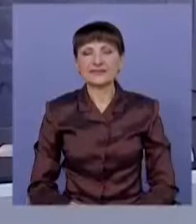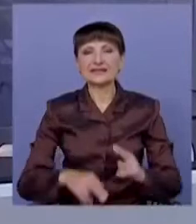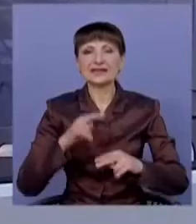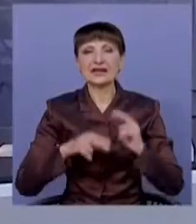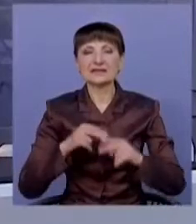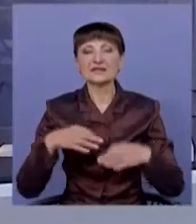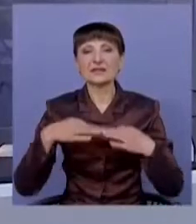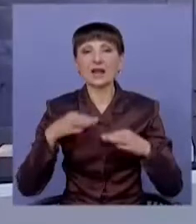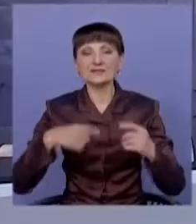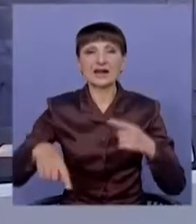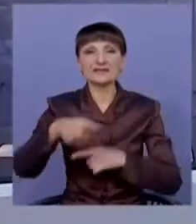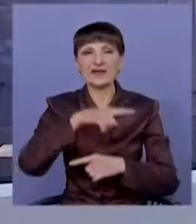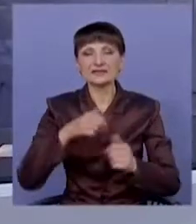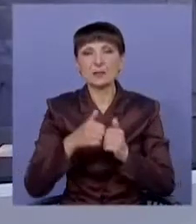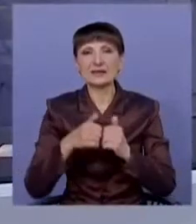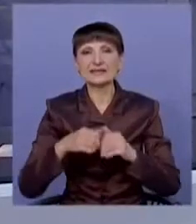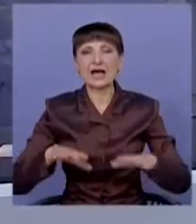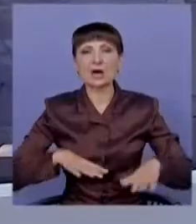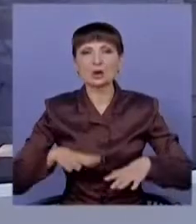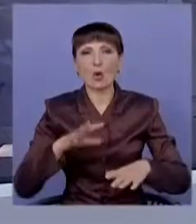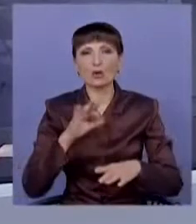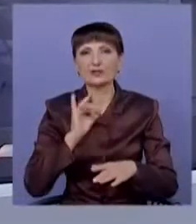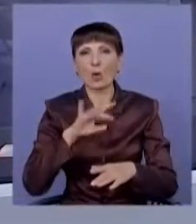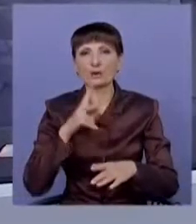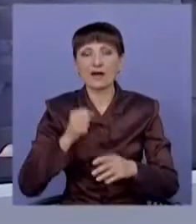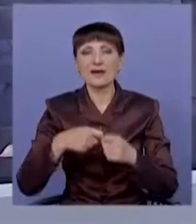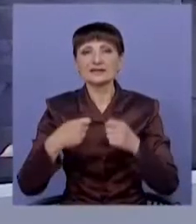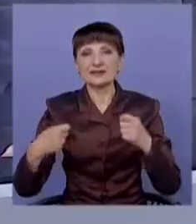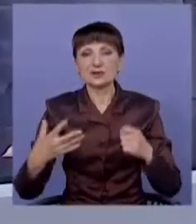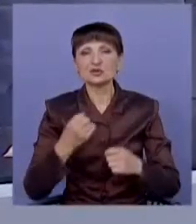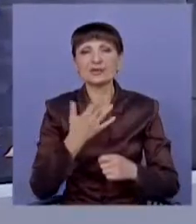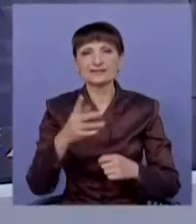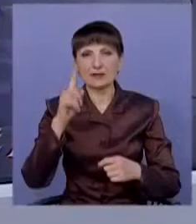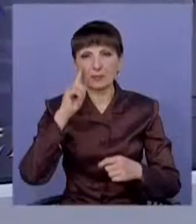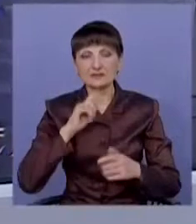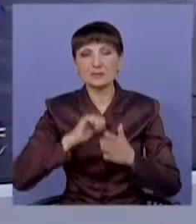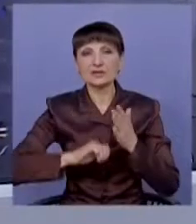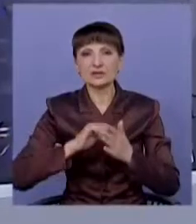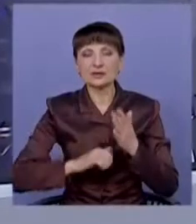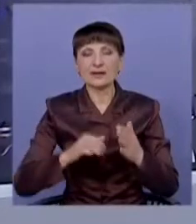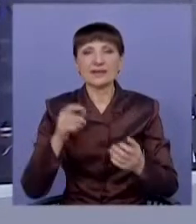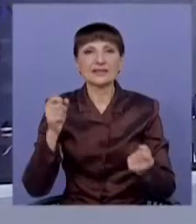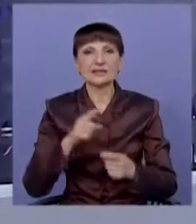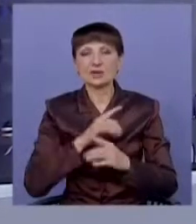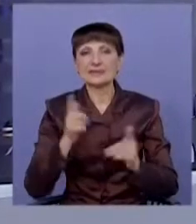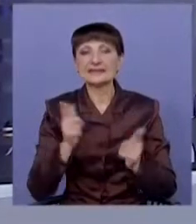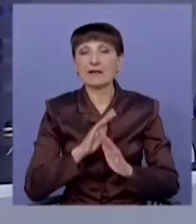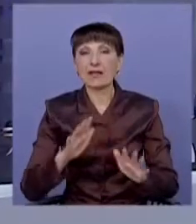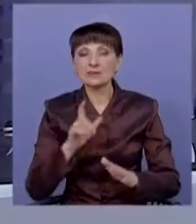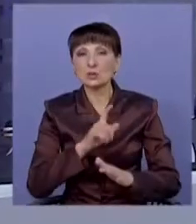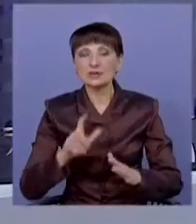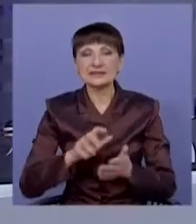Строительство транспортной развязки близ рынка Алтын-Орда затянется еще на несколько месяцев. Причина – несогласие владельцев